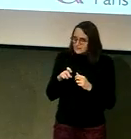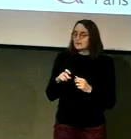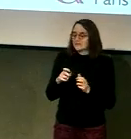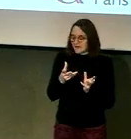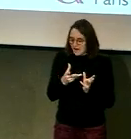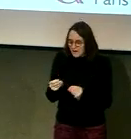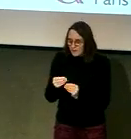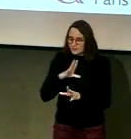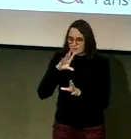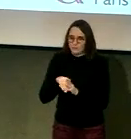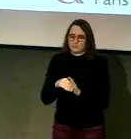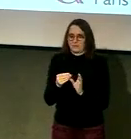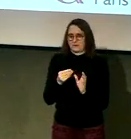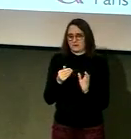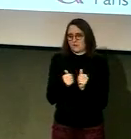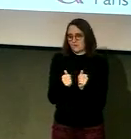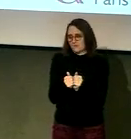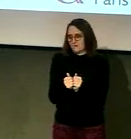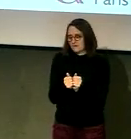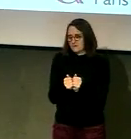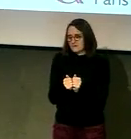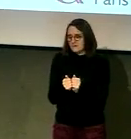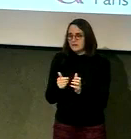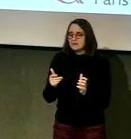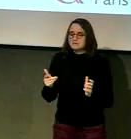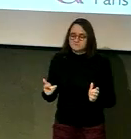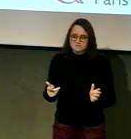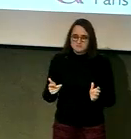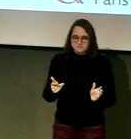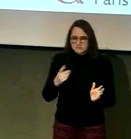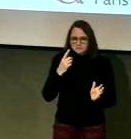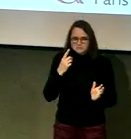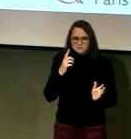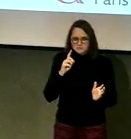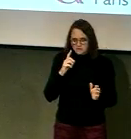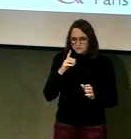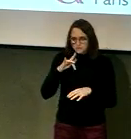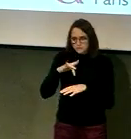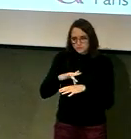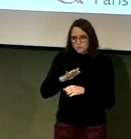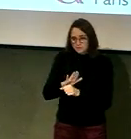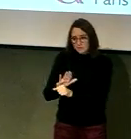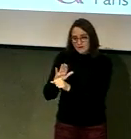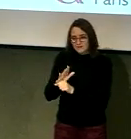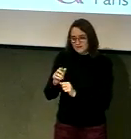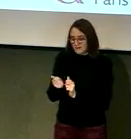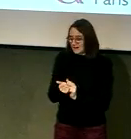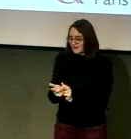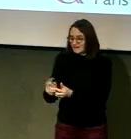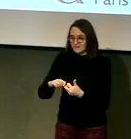accueillir les conjoints. Certaines le font, j'ai eu des témoignages, certaines structures le